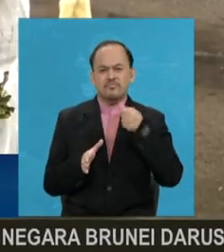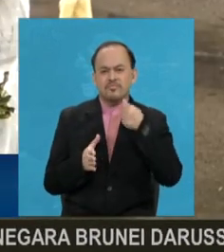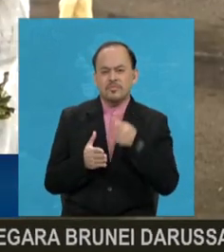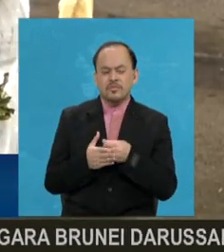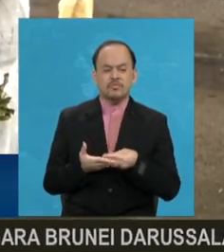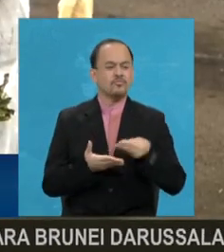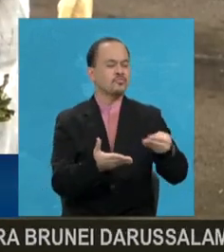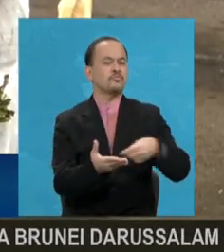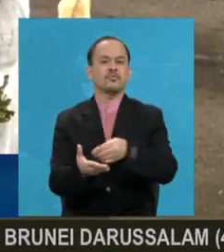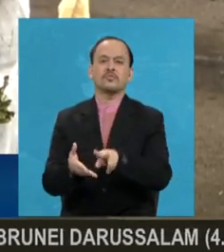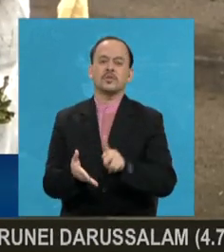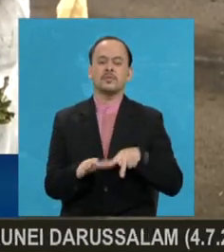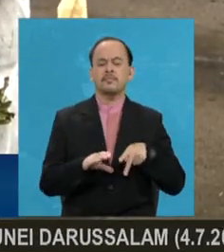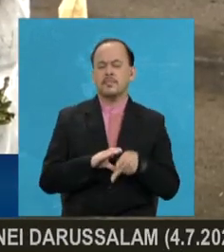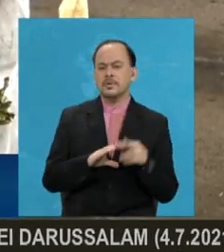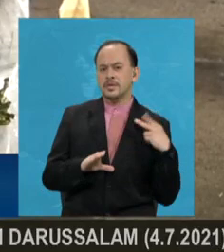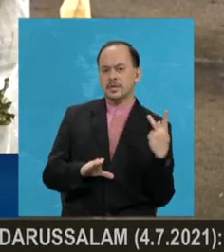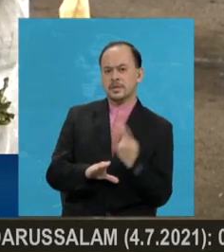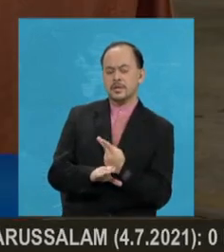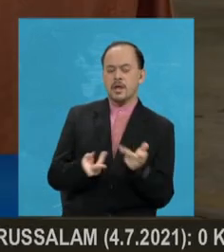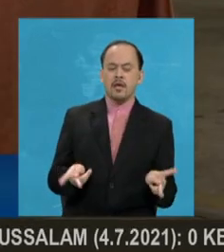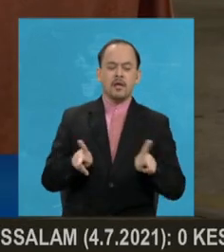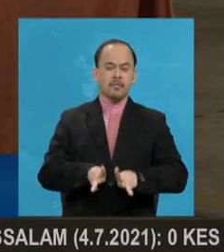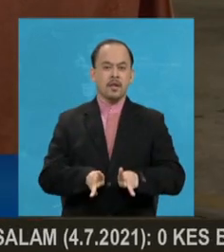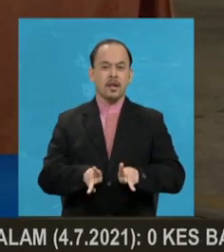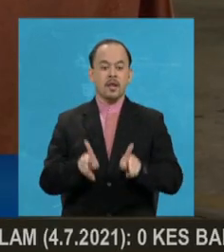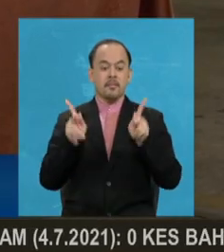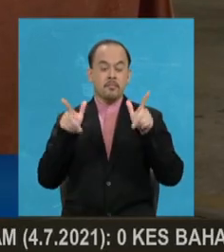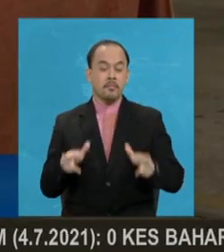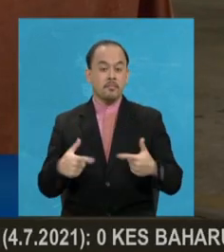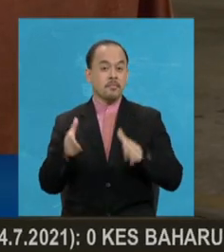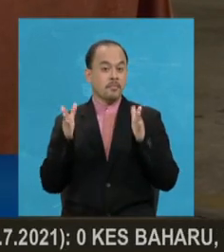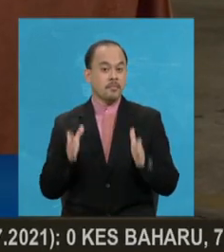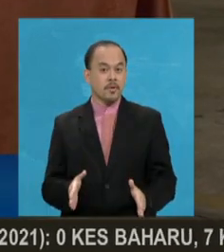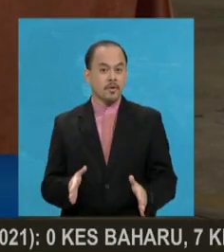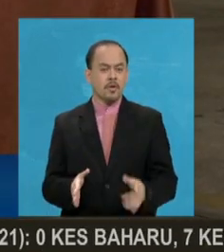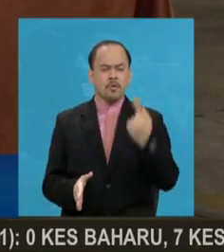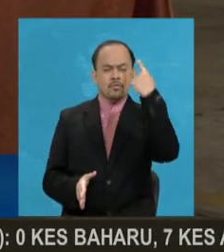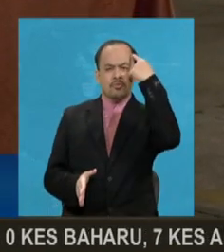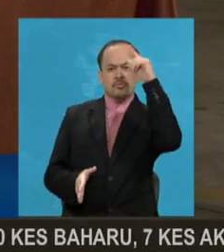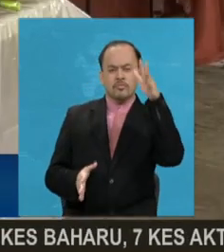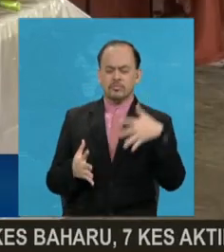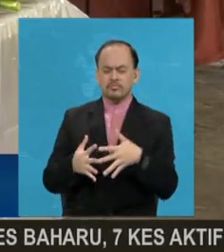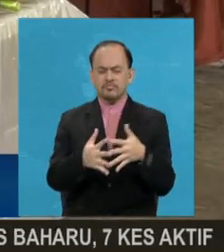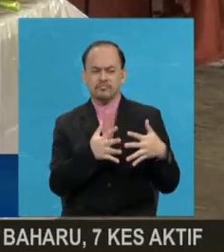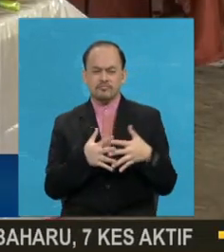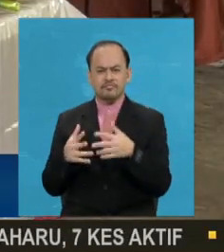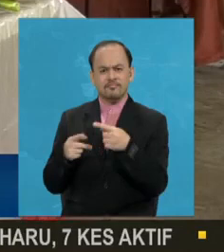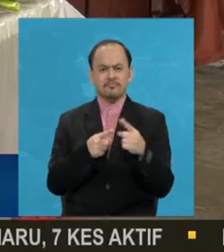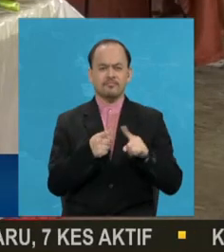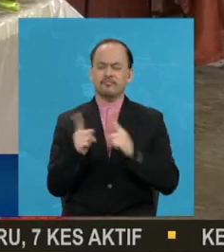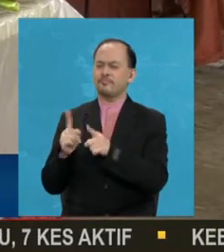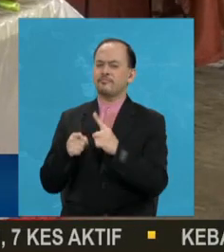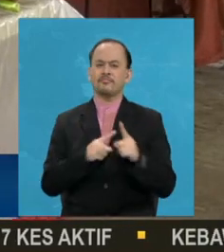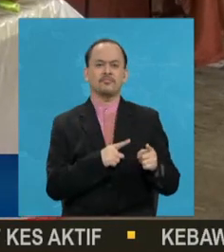pengguna pasar petani ini juga memberi peluang kepada pedagang atau pengusaha tempatan untuk berinteraksi sesama peladang